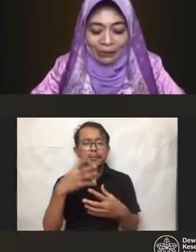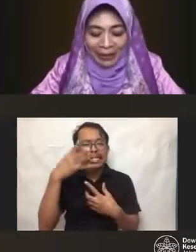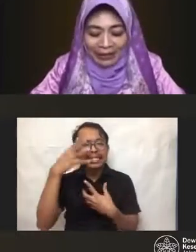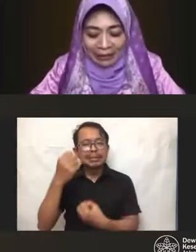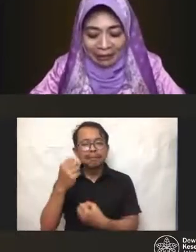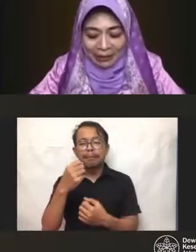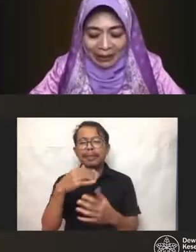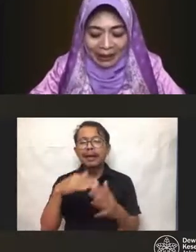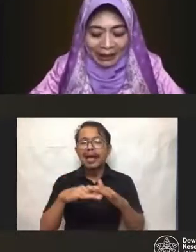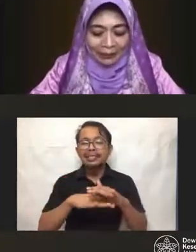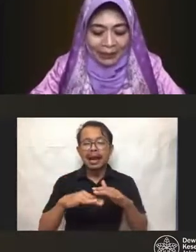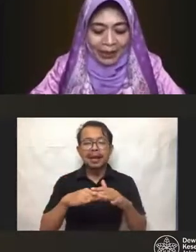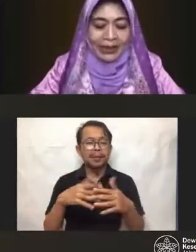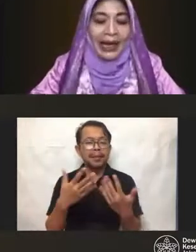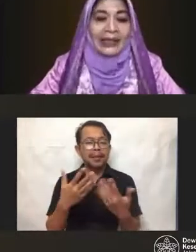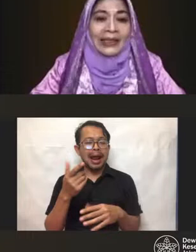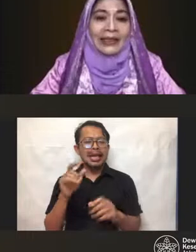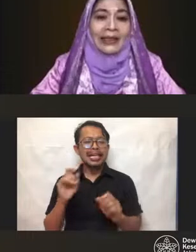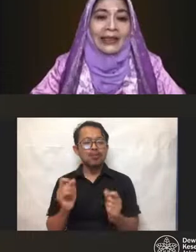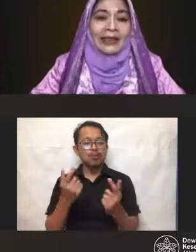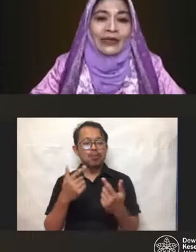hidup berbangsa dan bernegara.